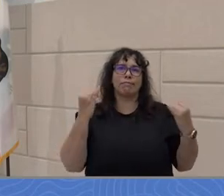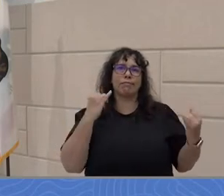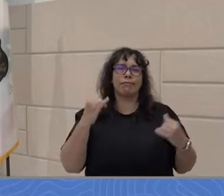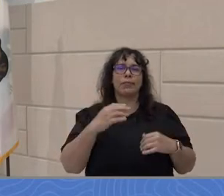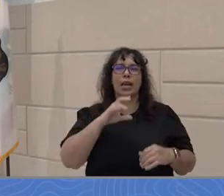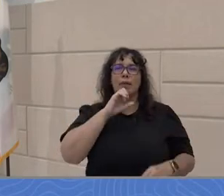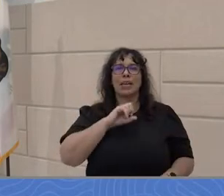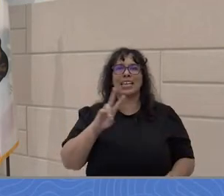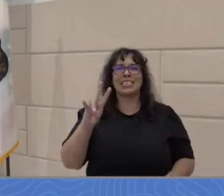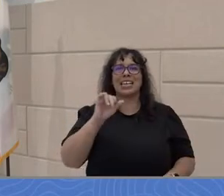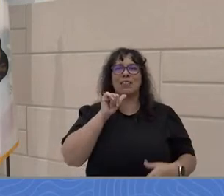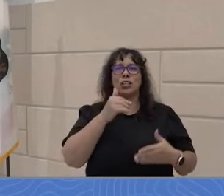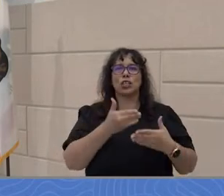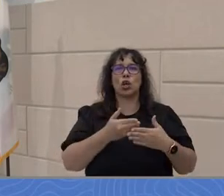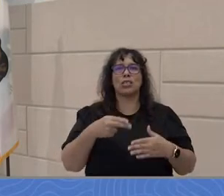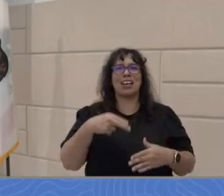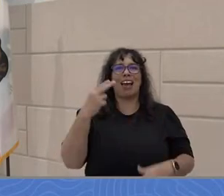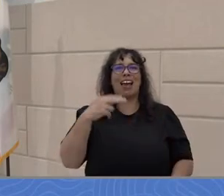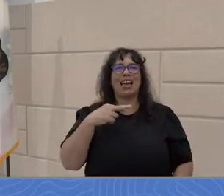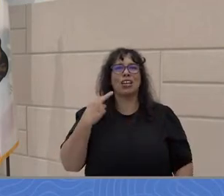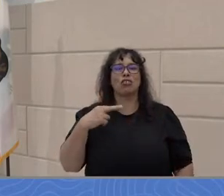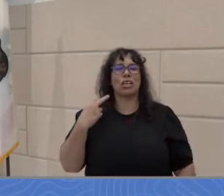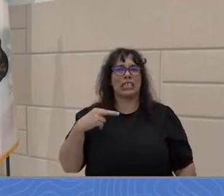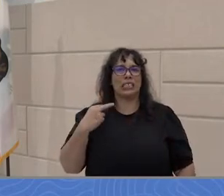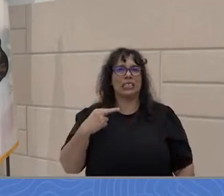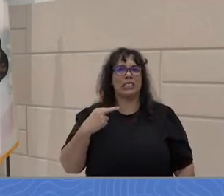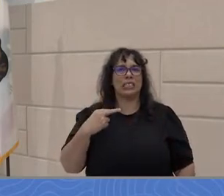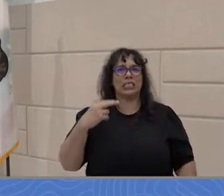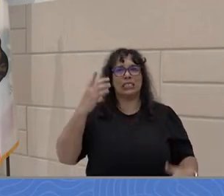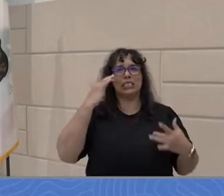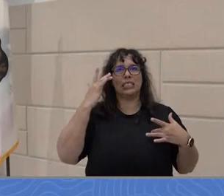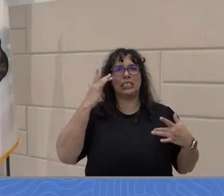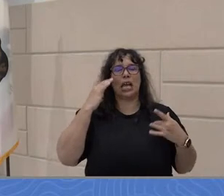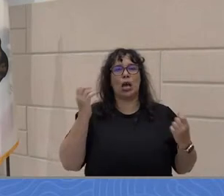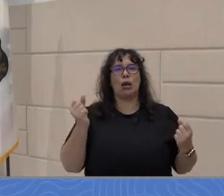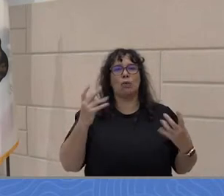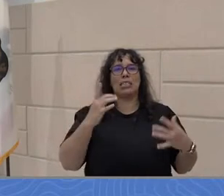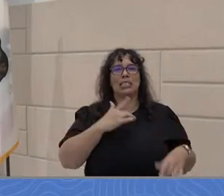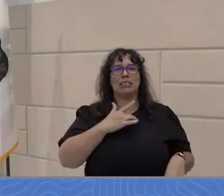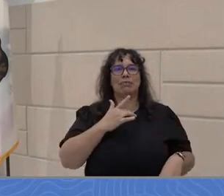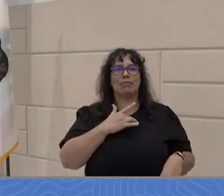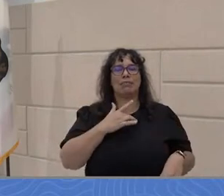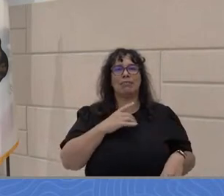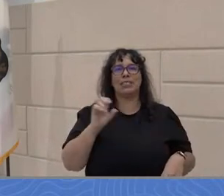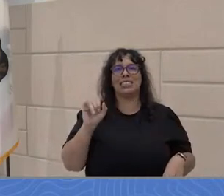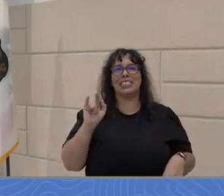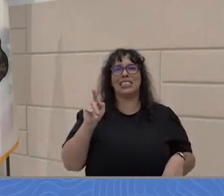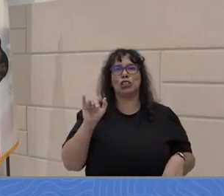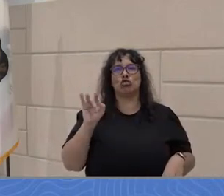មុនកូនស្រីរបស់គាត់ថ្នាក់ទីកូនស្រីរបស់គាត់អាយុ